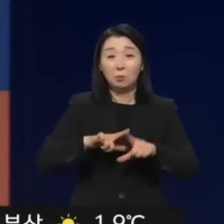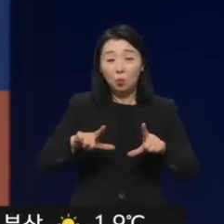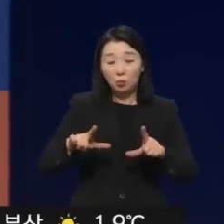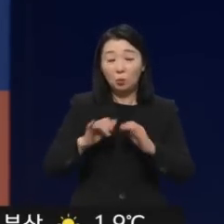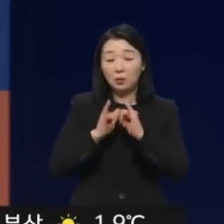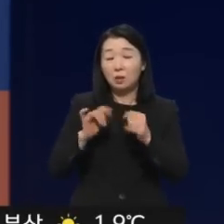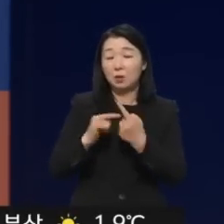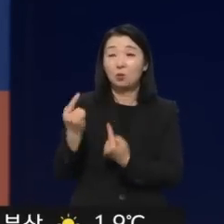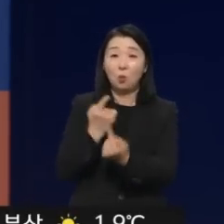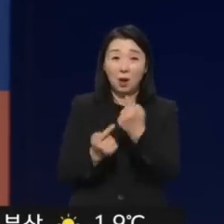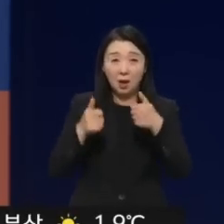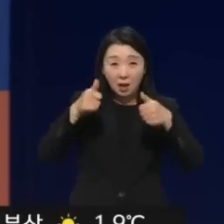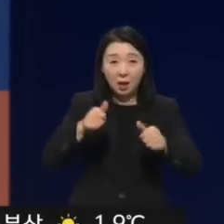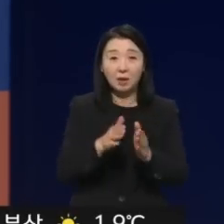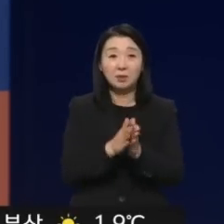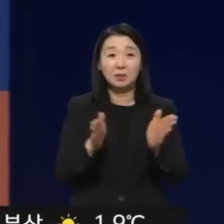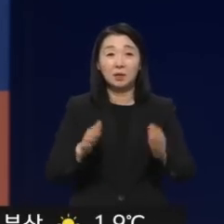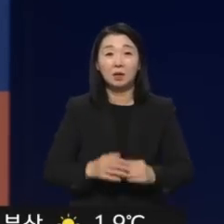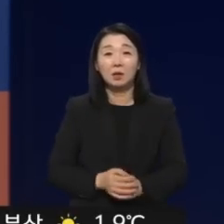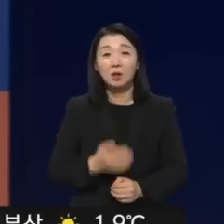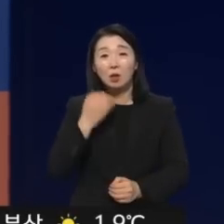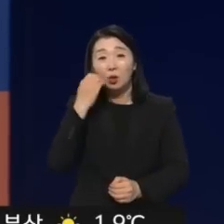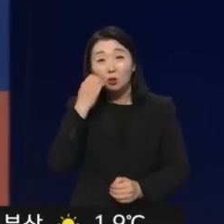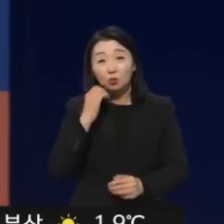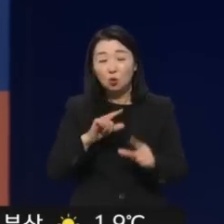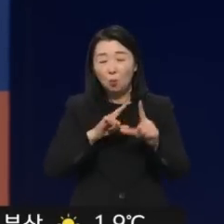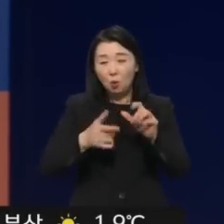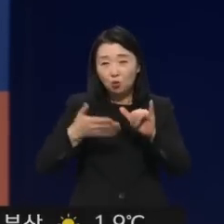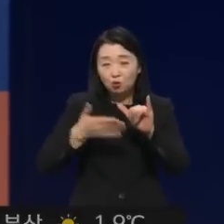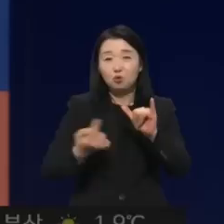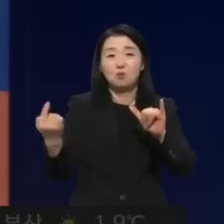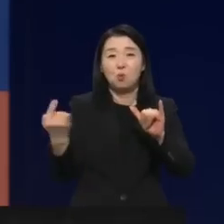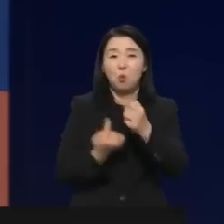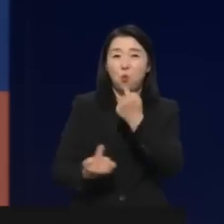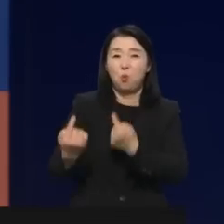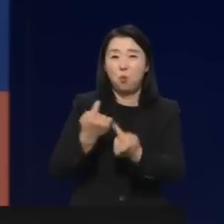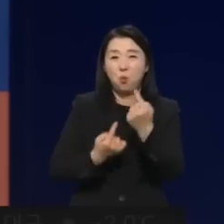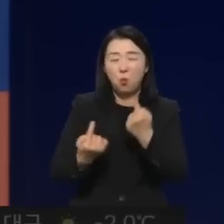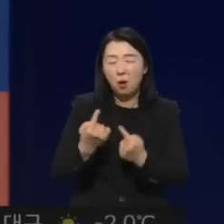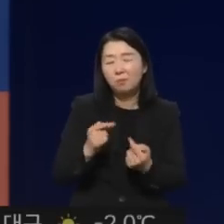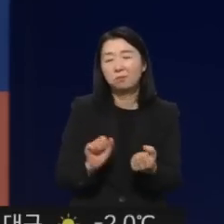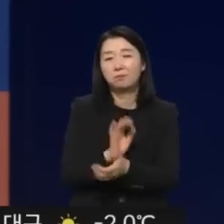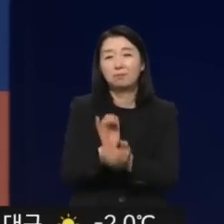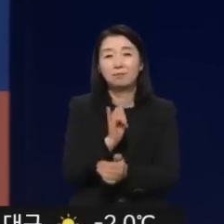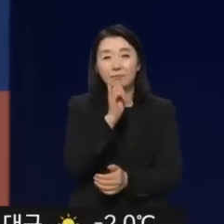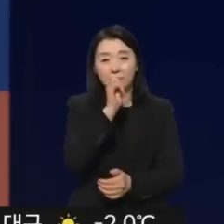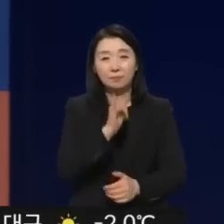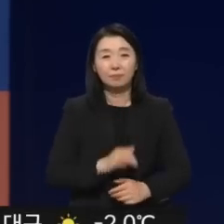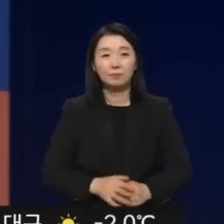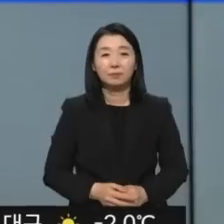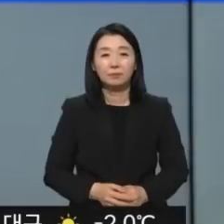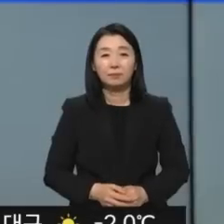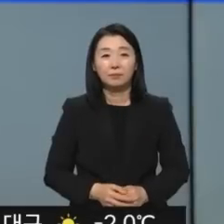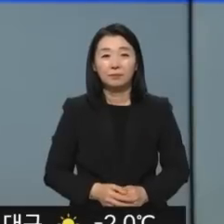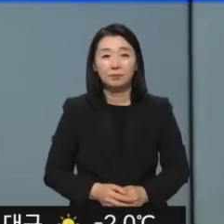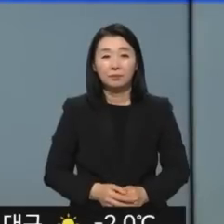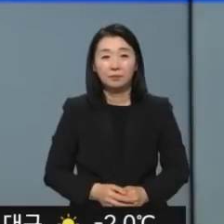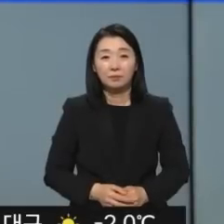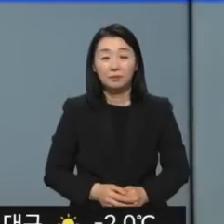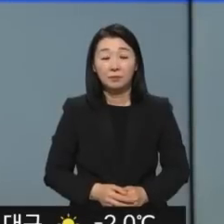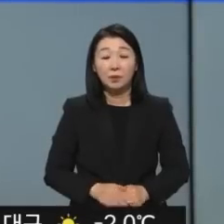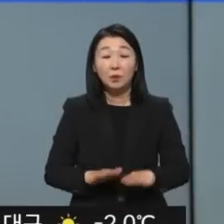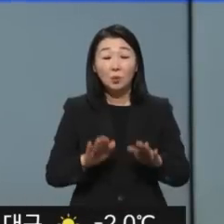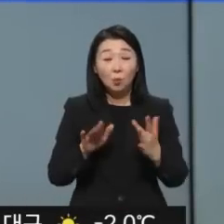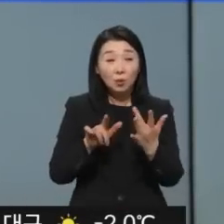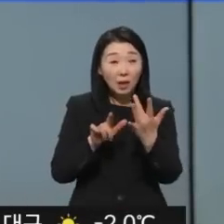주문도 시작됐는데요. 현장에 일부 보수 유튜버들이 몰려들면서 소동이 벌어지기도 했습니다. 네. 자, 유채커 오늘의